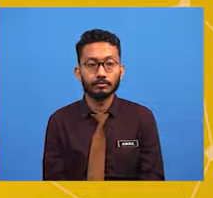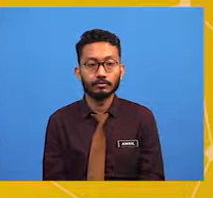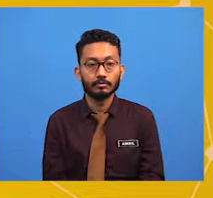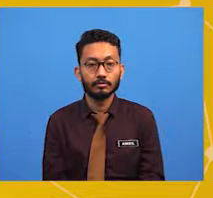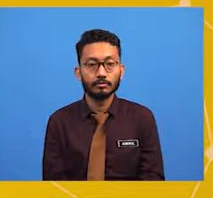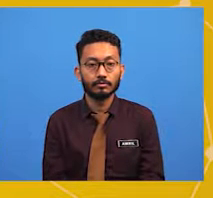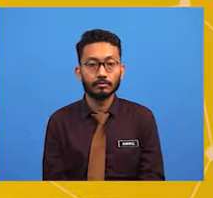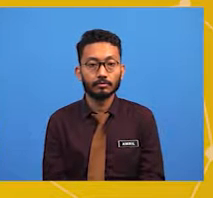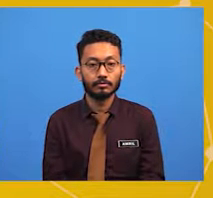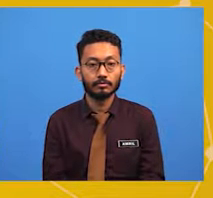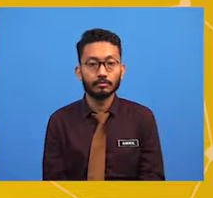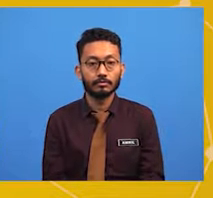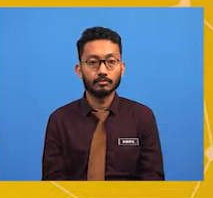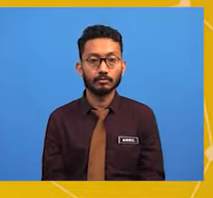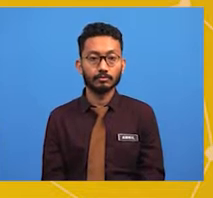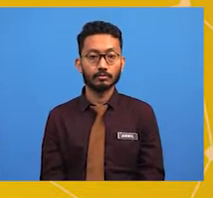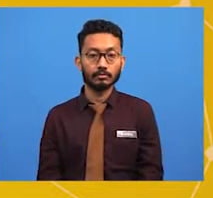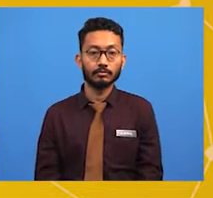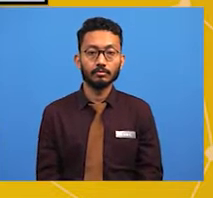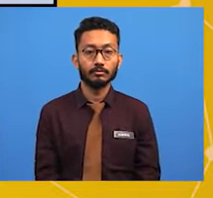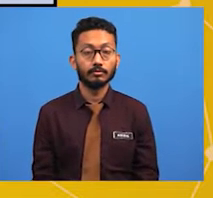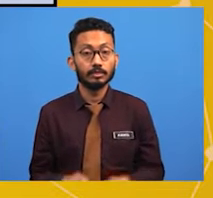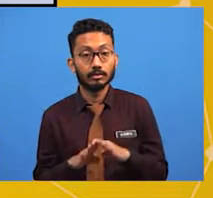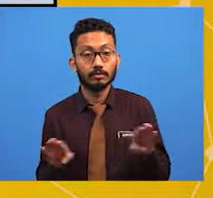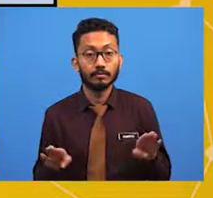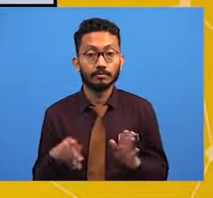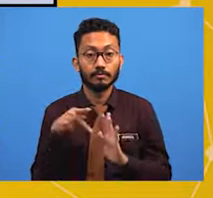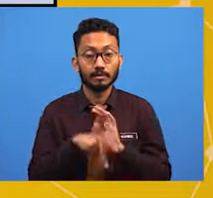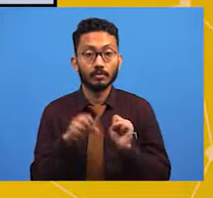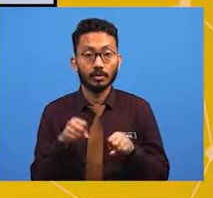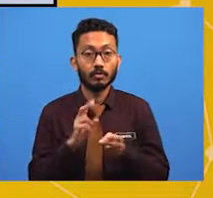Ciri yang kedua pula ialah nilai yang perlu diingat.